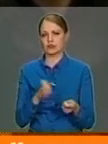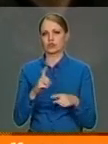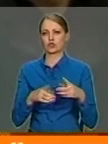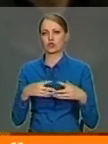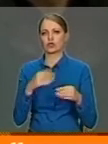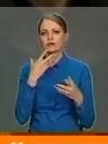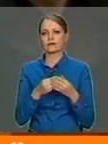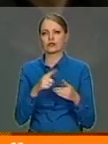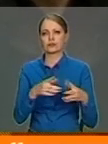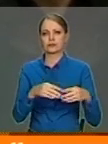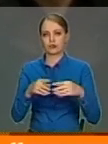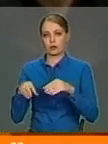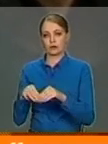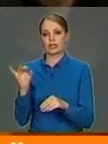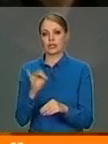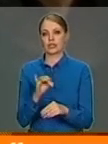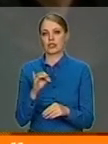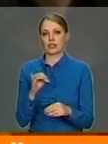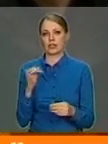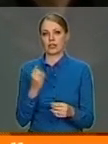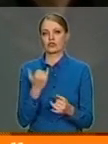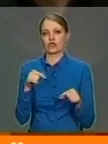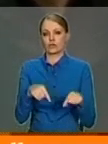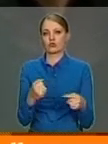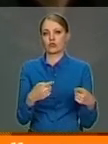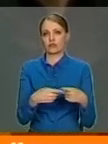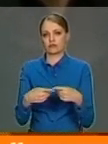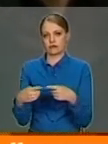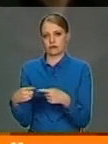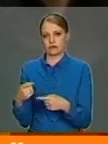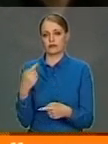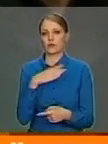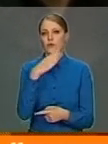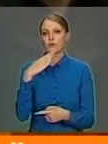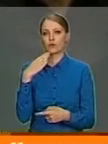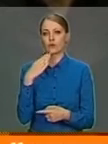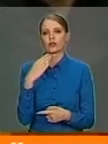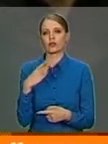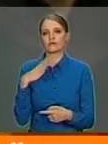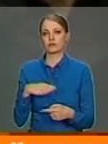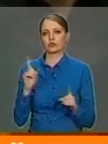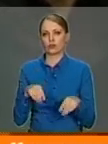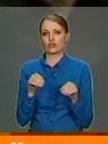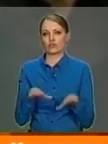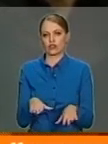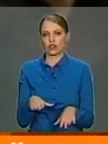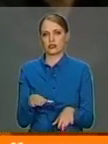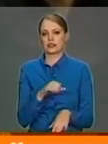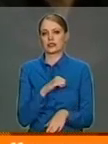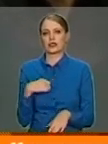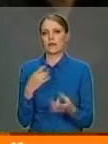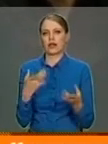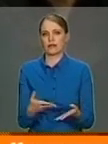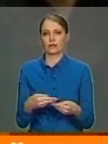родственниками своїми. От. Підприємці сьогодні знімають квартири для них. Багато бутові речі прийшлося вирішити теж. Саме